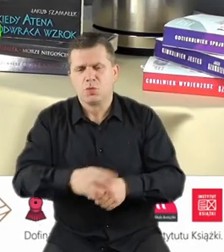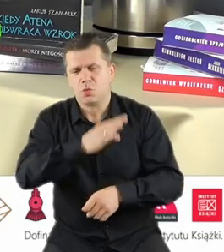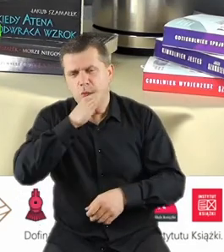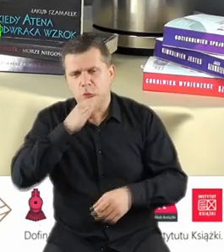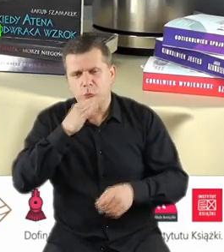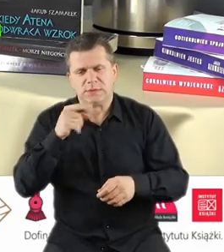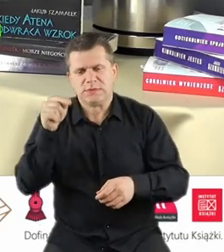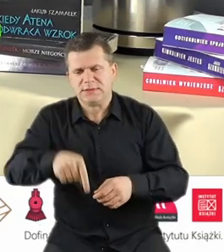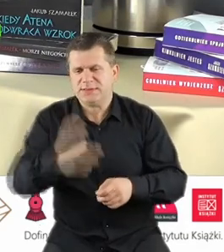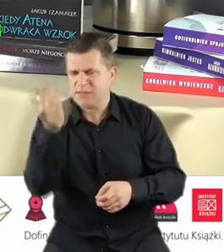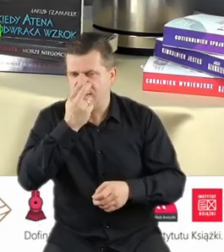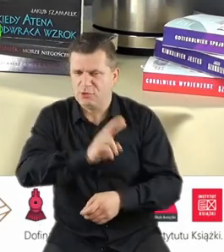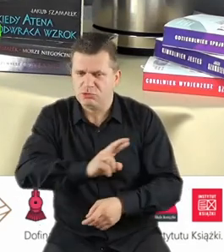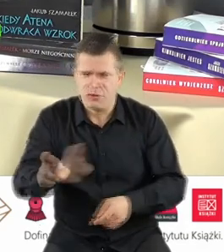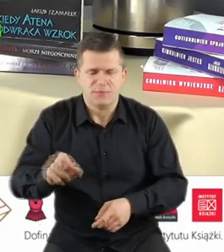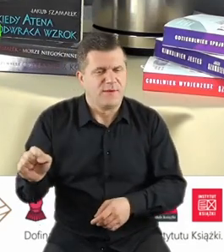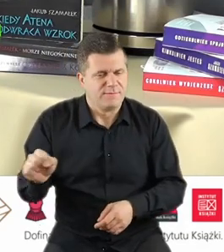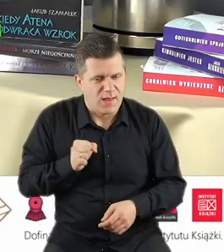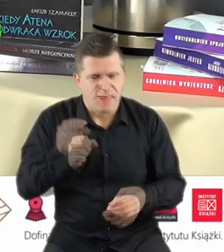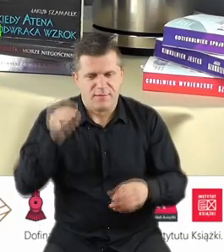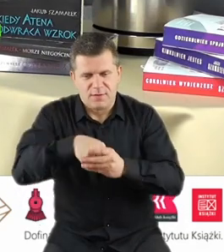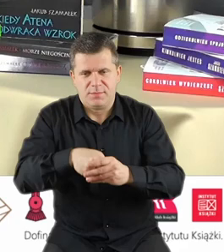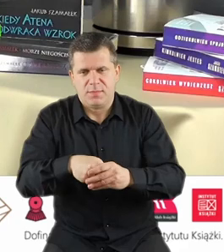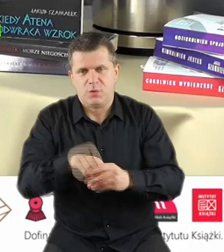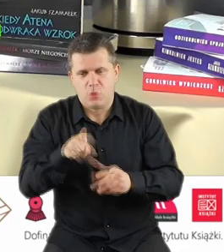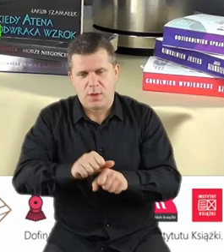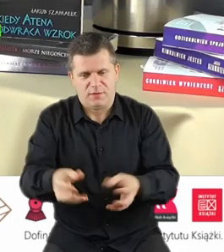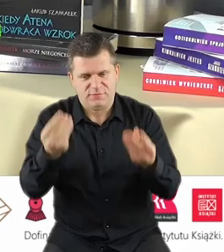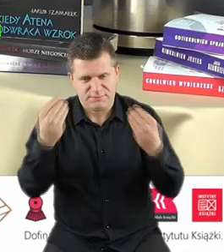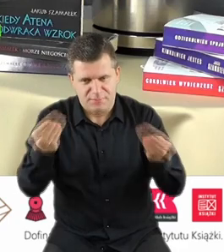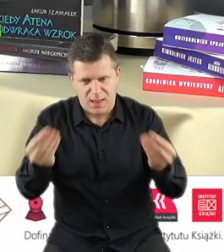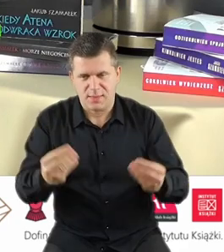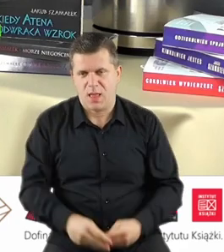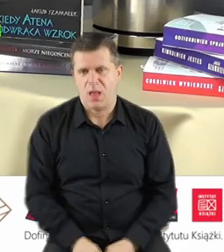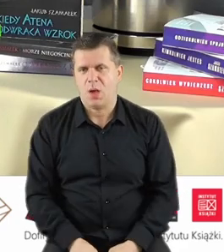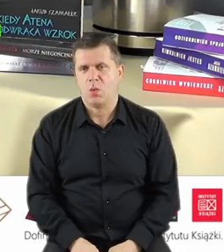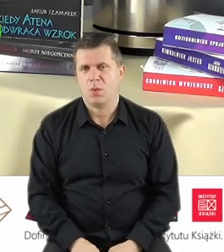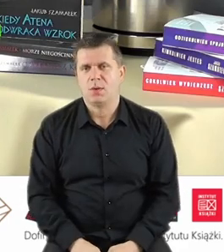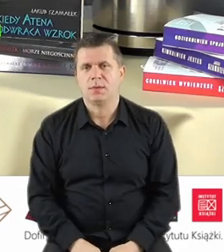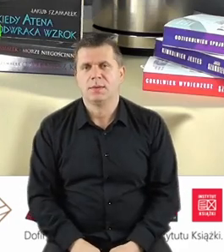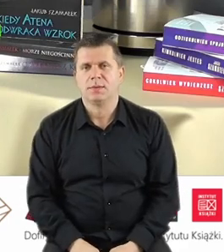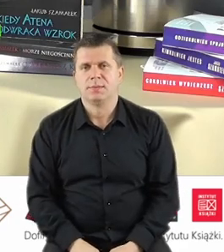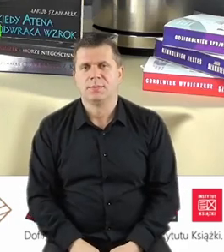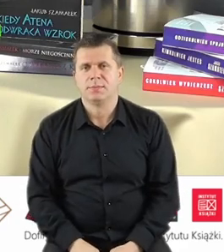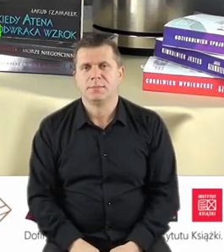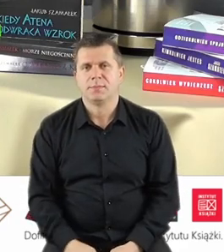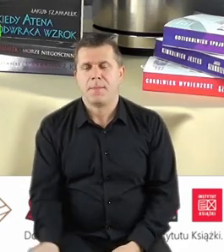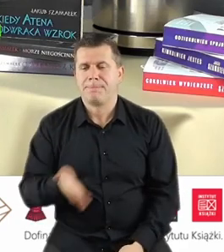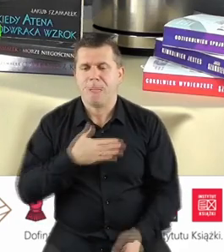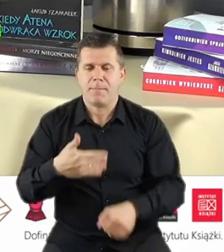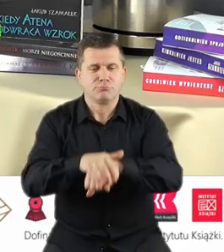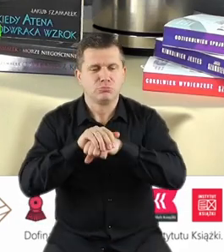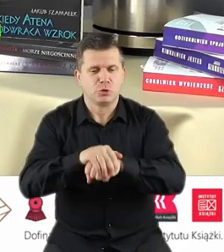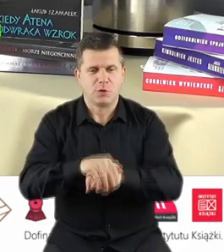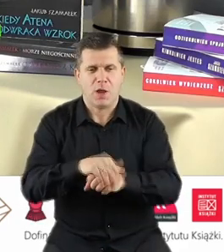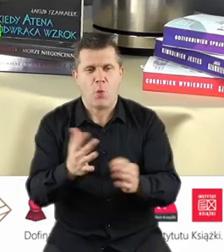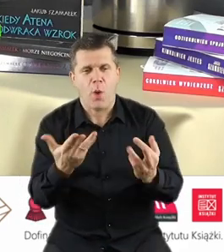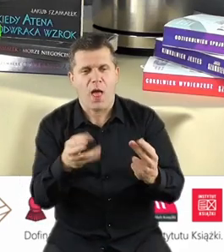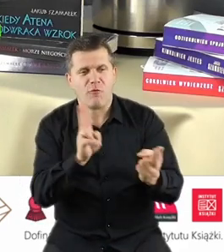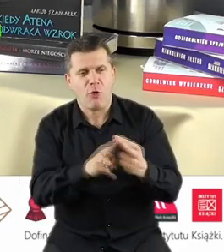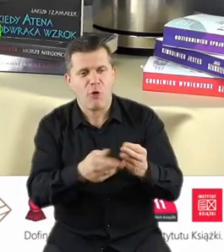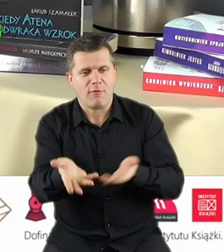rzeczy i fantastycznych i to jest wspaniałe, że mamy przyjaciół na wyciągnięcie ręki, wiedzę